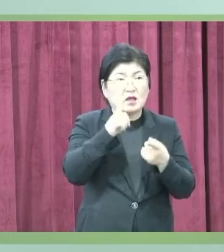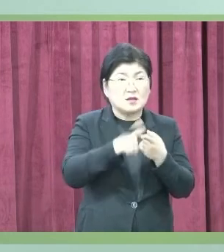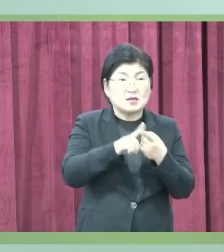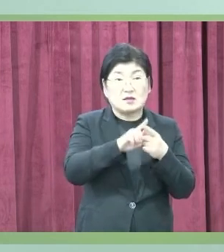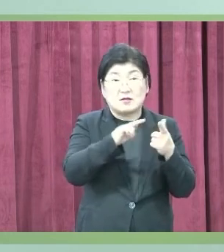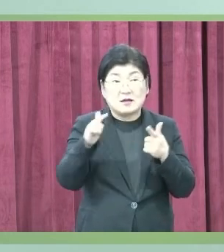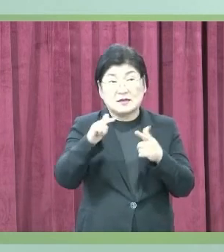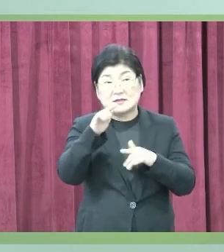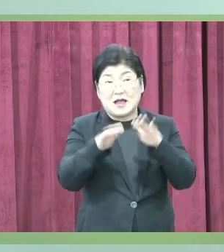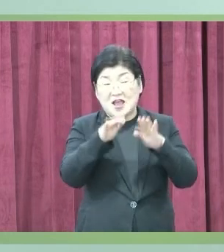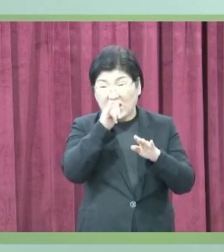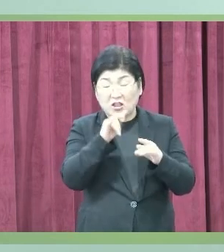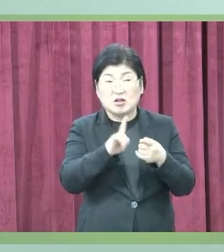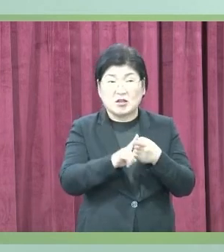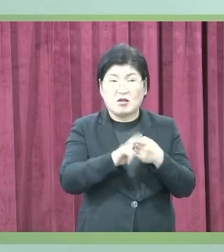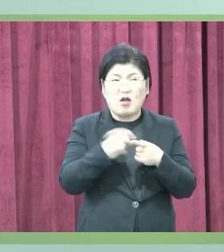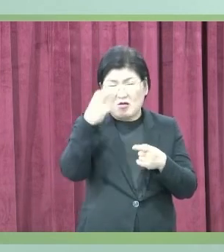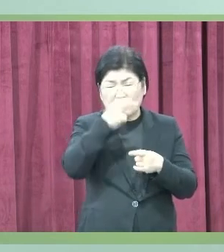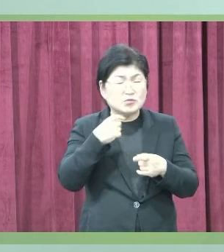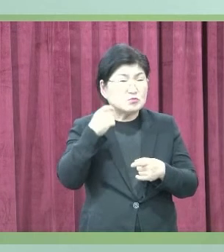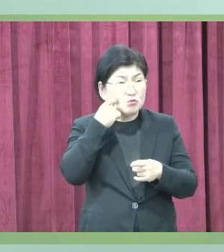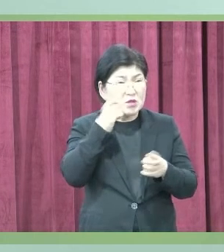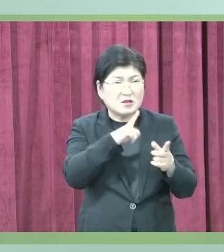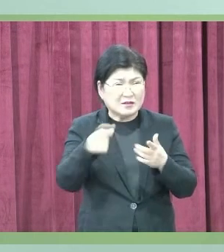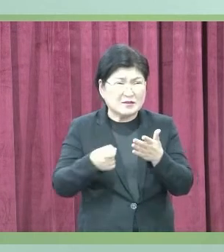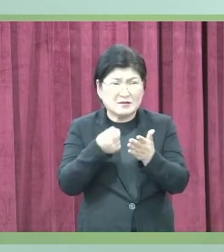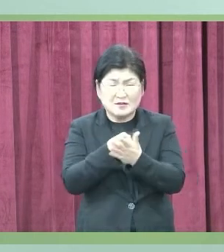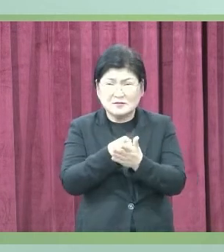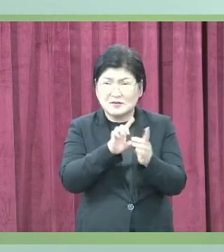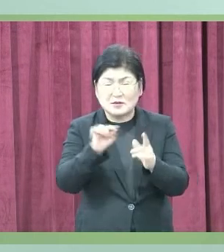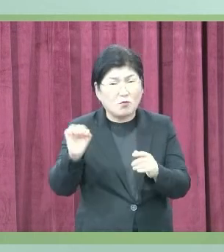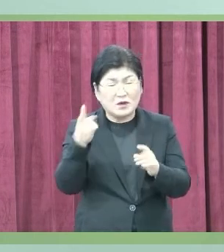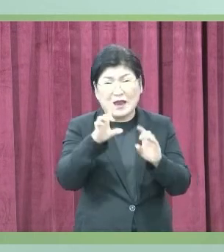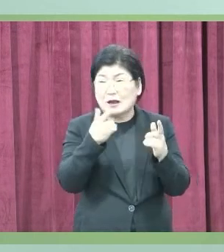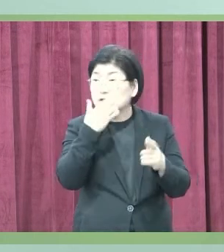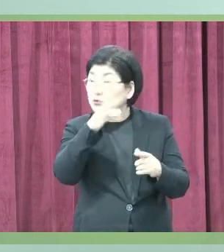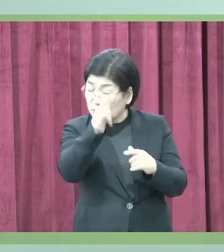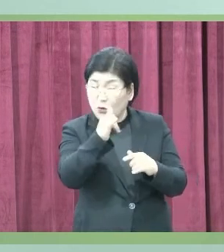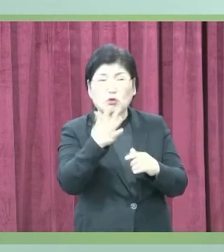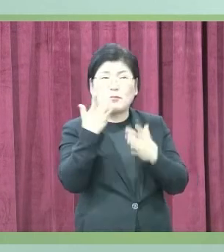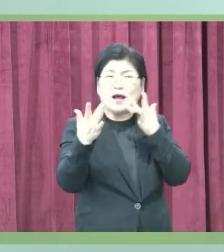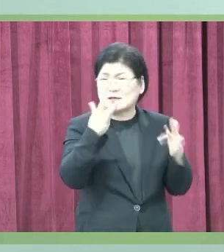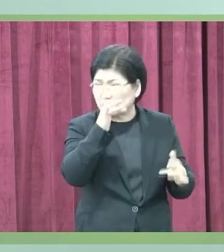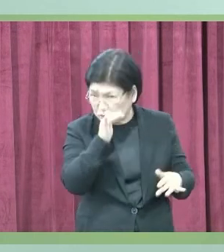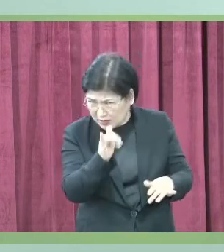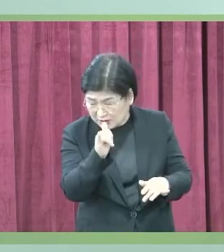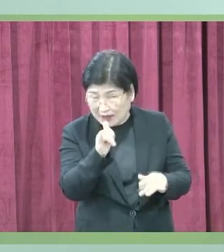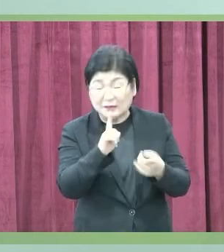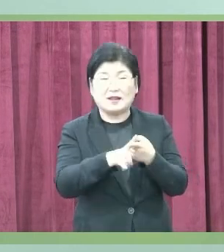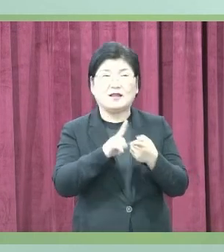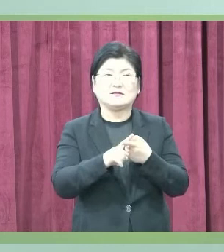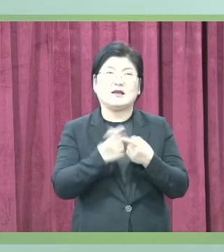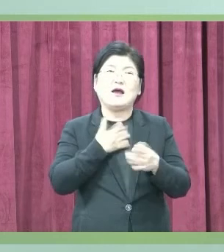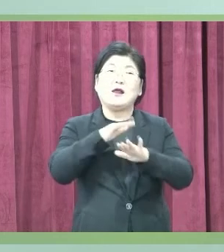변수 또한 검진 미수검 결정 요인 변수가 아닐 수 있다 혹은 누락될 수 있다라는 부분 배제할